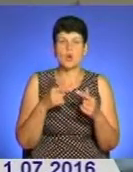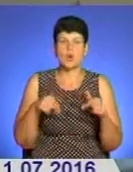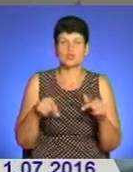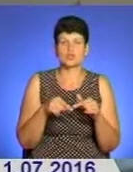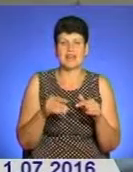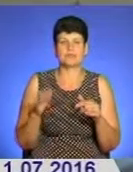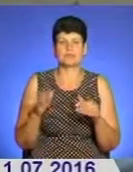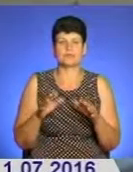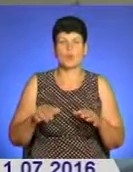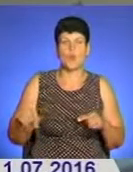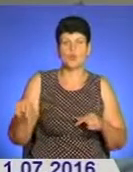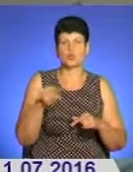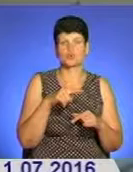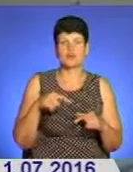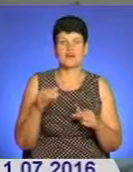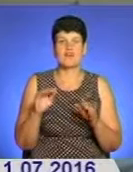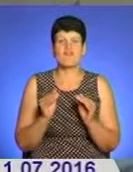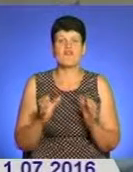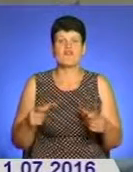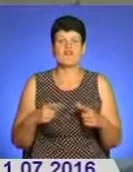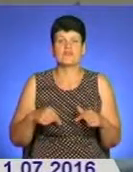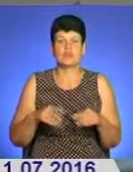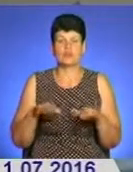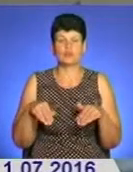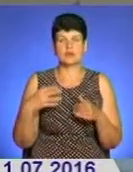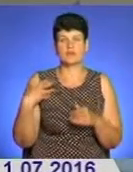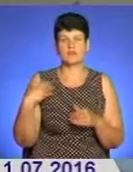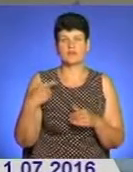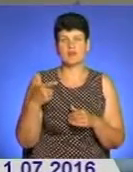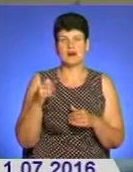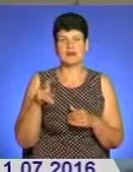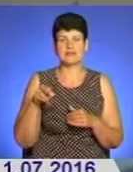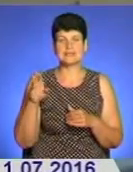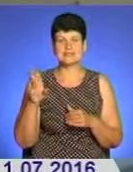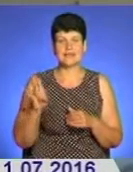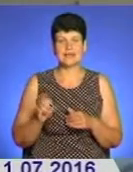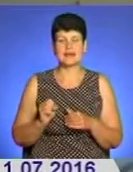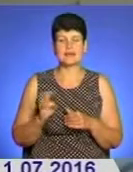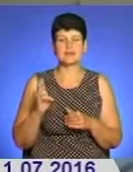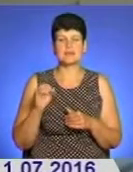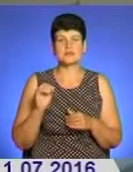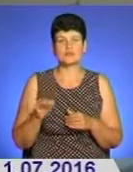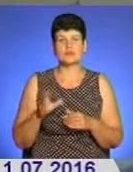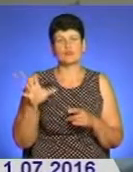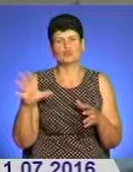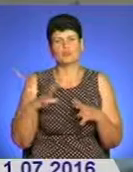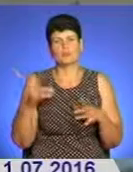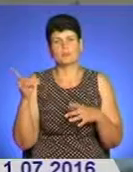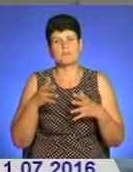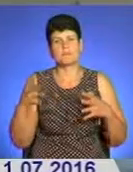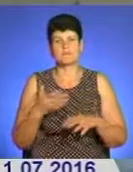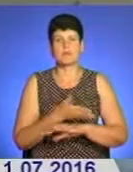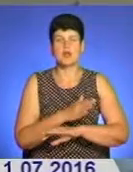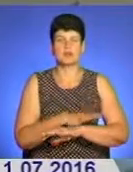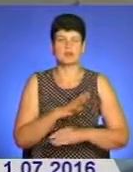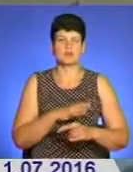подала документи до Галицького намісництва у Львові, то, звичайно, Галицьке намісництво, де більшість складали поляки, воно, скажімо, протестувало